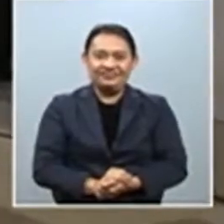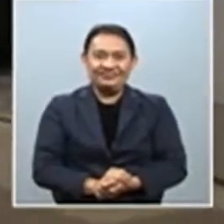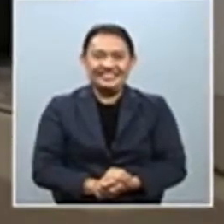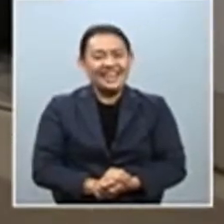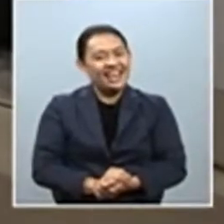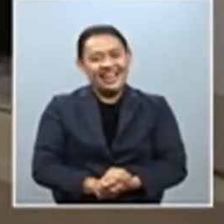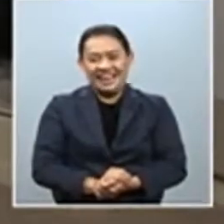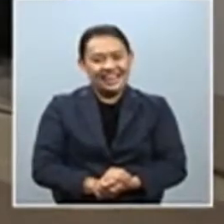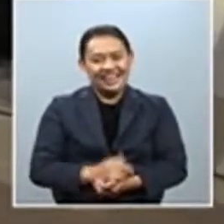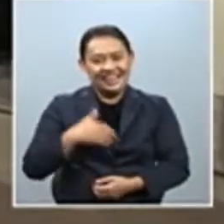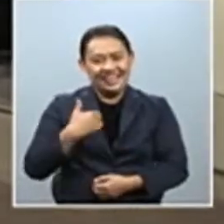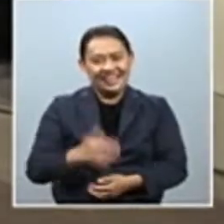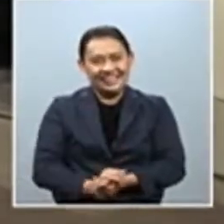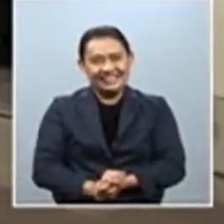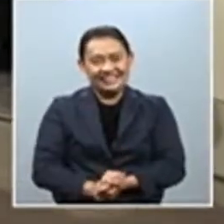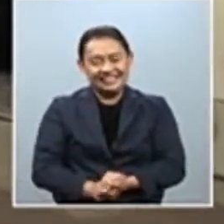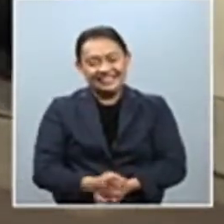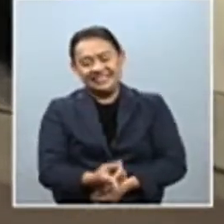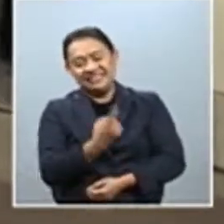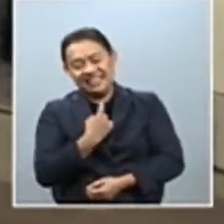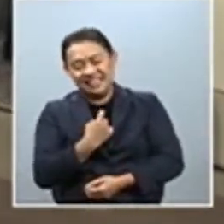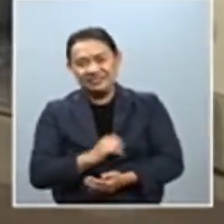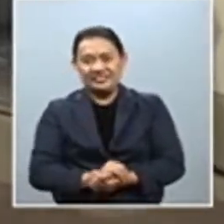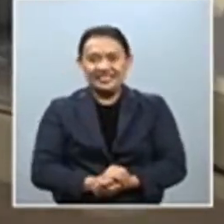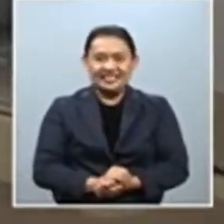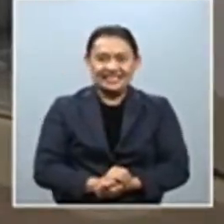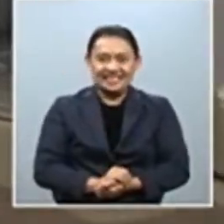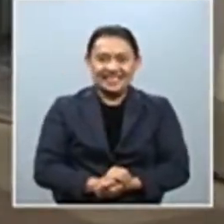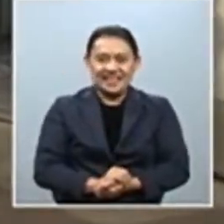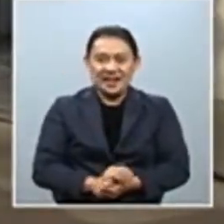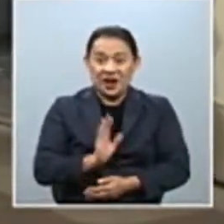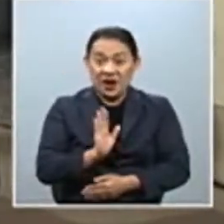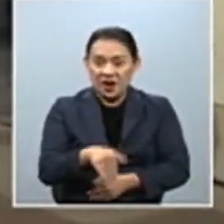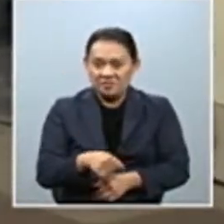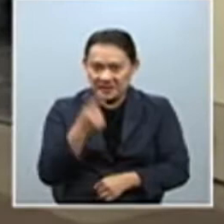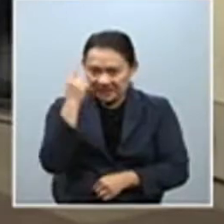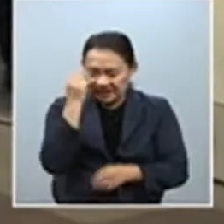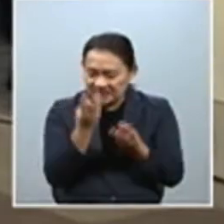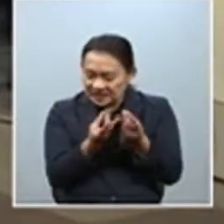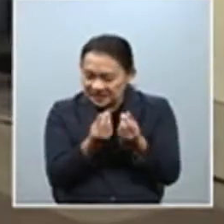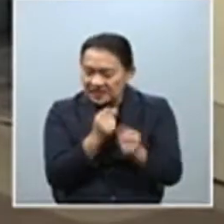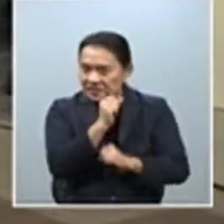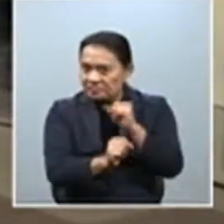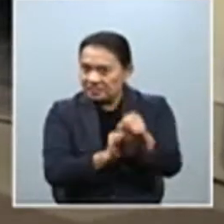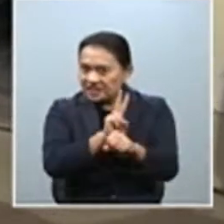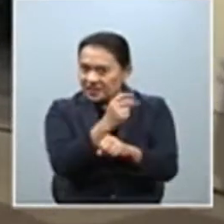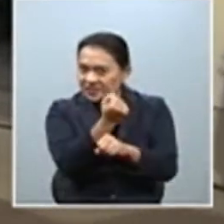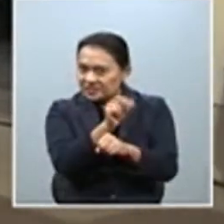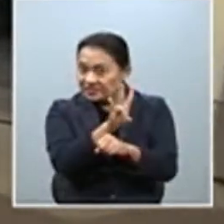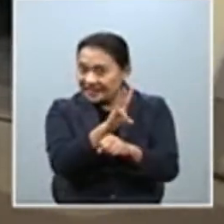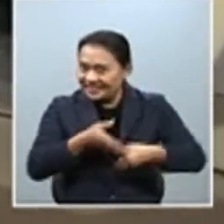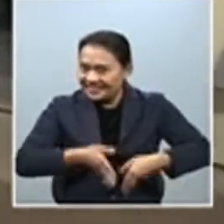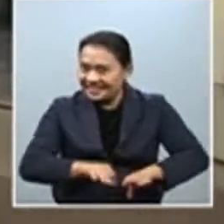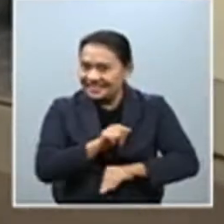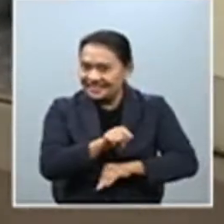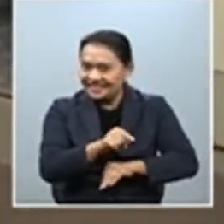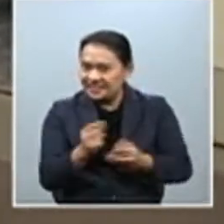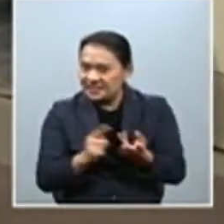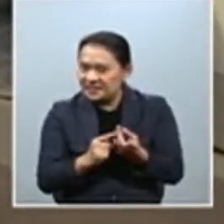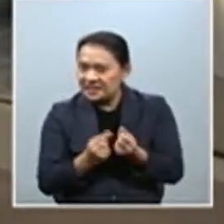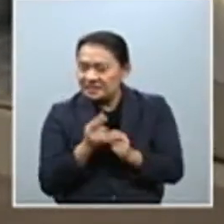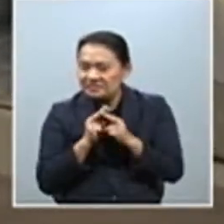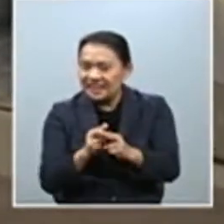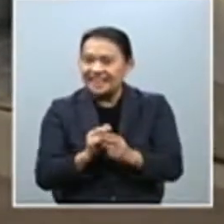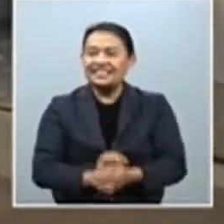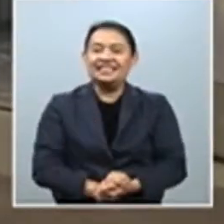่ยังจะว่าถามเอาเป็นว่าไปคำนวณเอาเอง2517ครับผม เหลือผีคุณท่านจะเฮี้